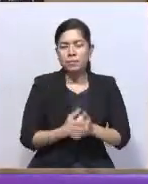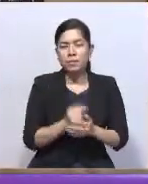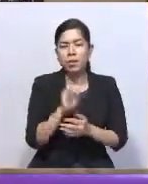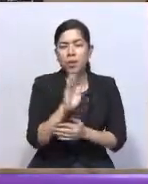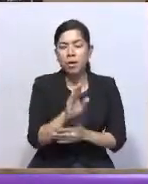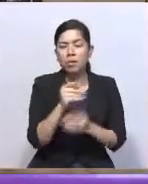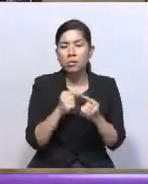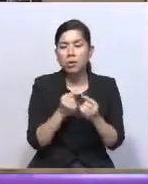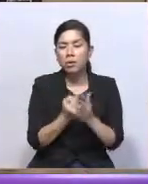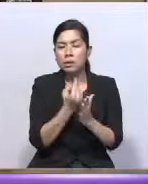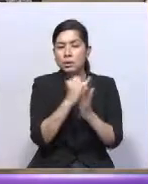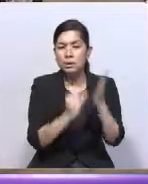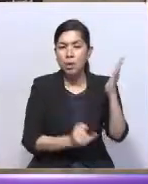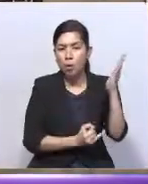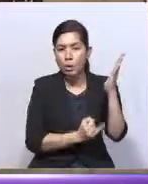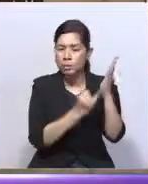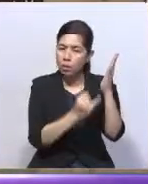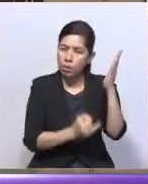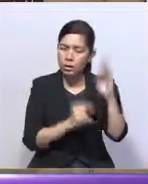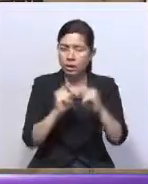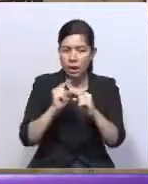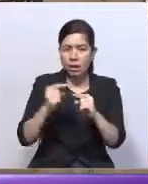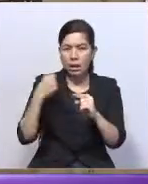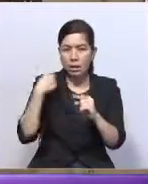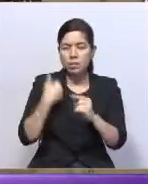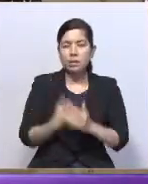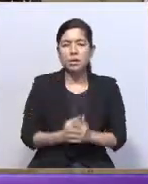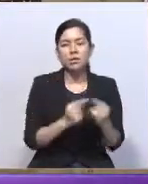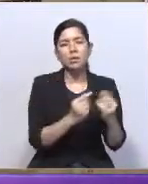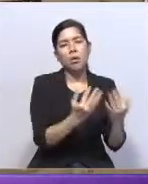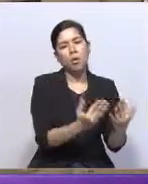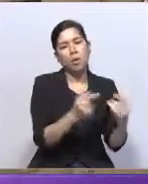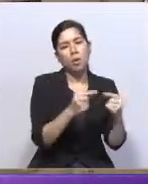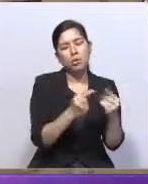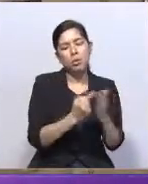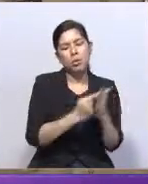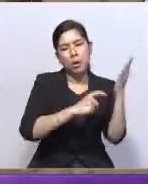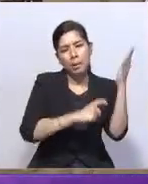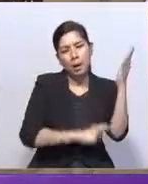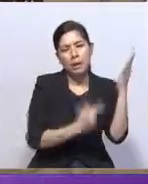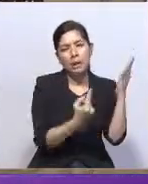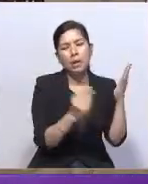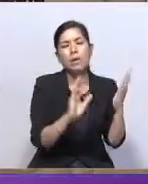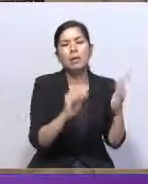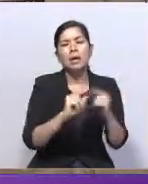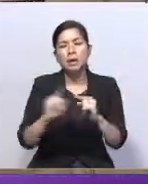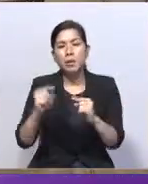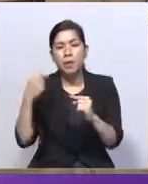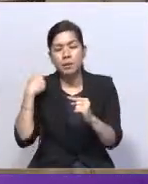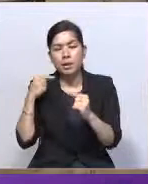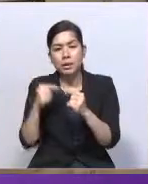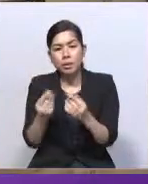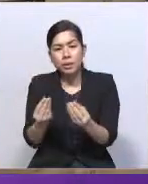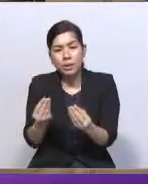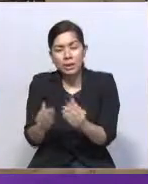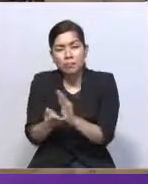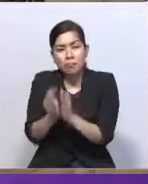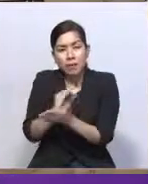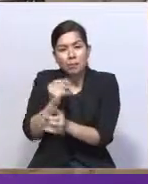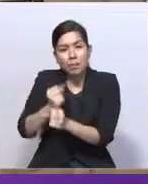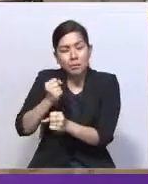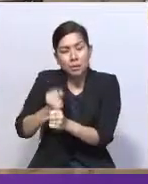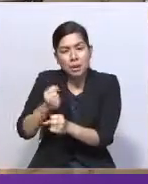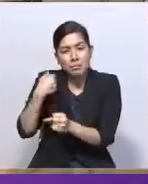ที่นี้ก็มีนะครับไม่ได้พึ่งพาเพียงแค่ราคายางพาราเท่านั้นแต่เขาเอาพื้นที่ส่วนหนึ่งไปปรับเปลี่ยนทำ